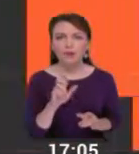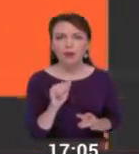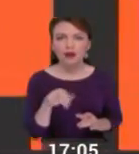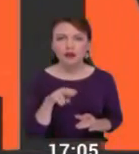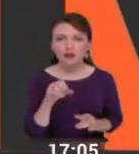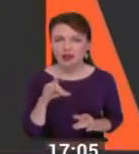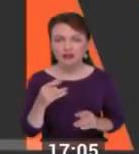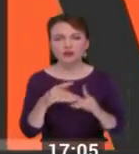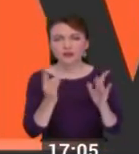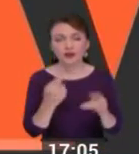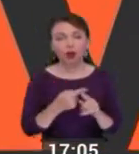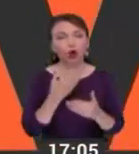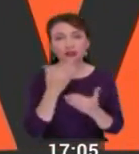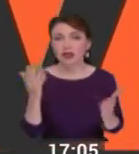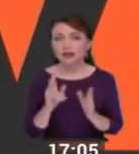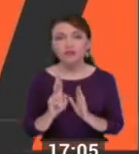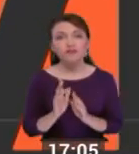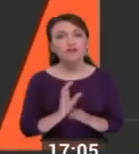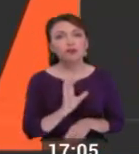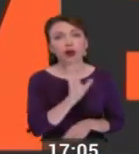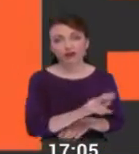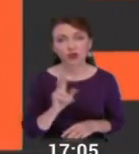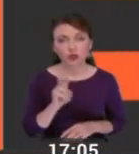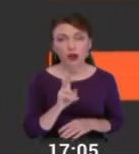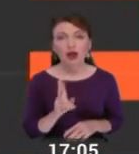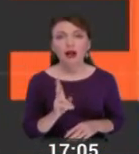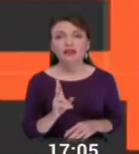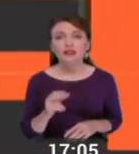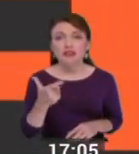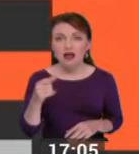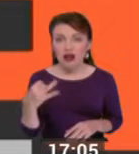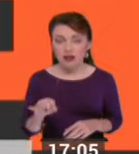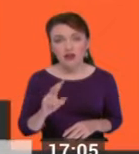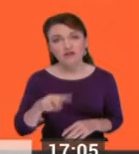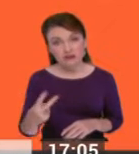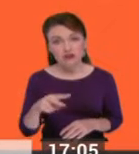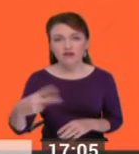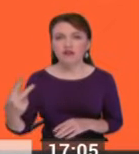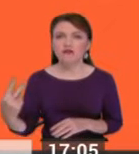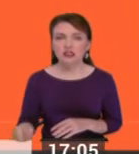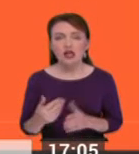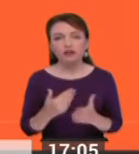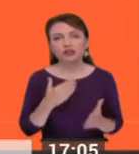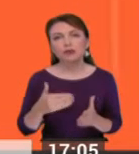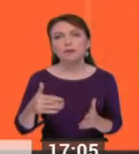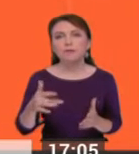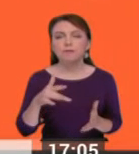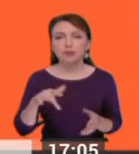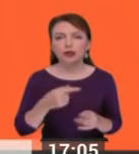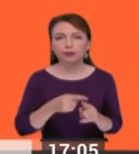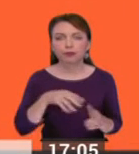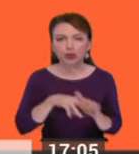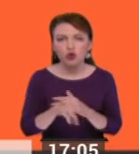Останнє відправлення тролейбусів від Кадетського гаю о 22 і 22.20. Від станції метро Почайна в бік Троєщини